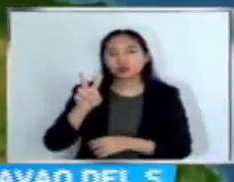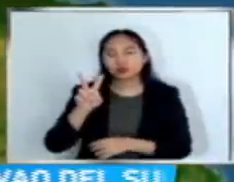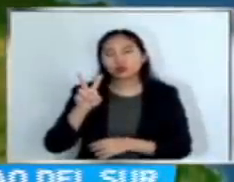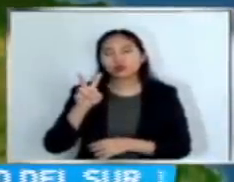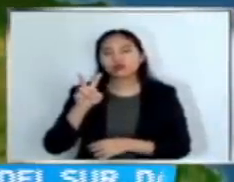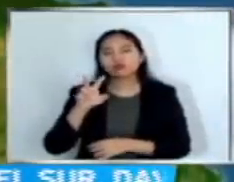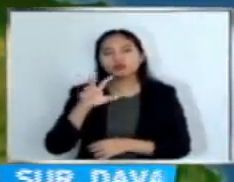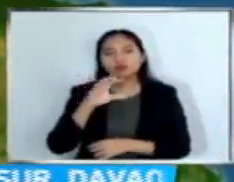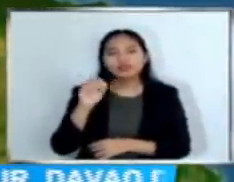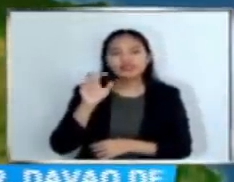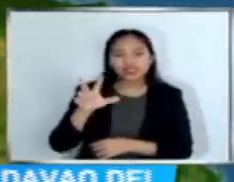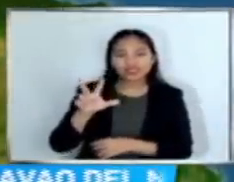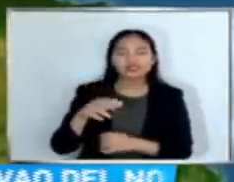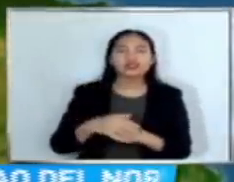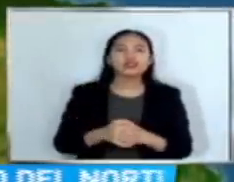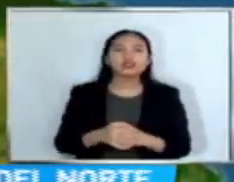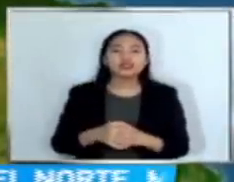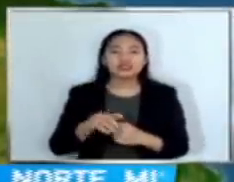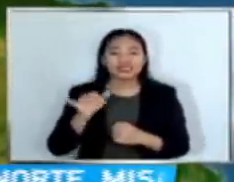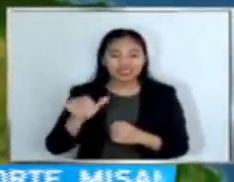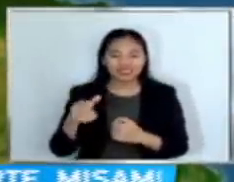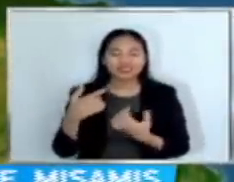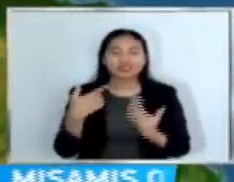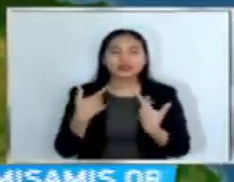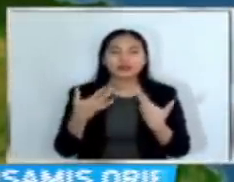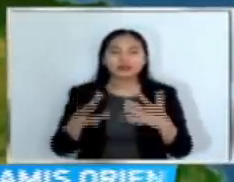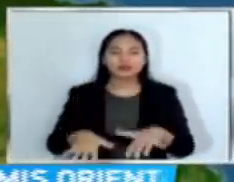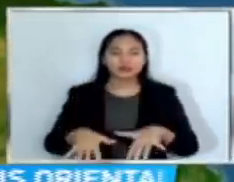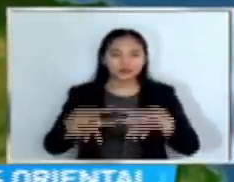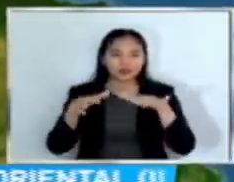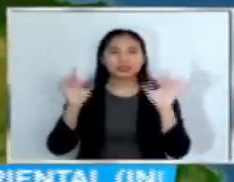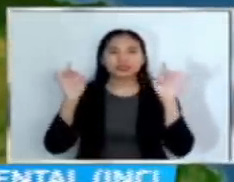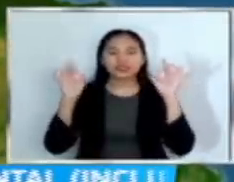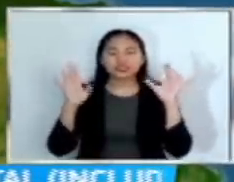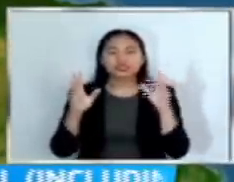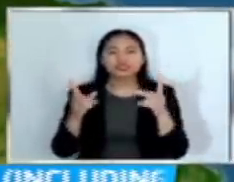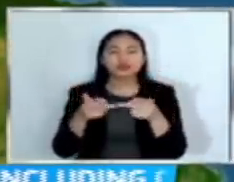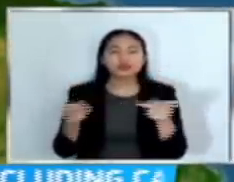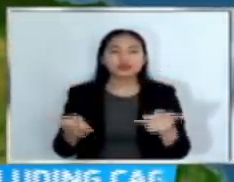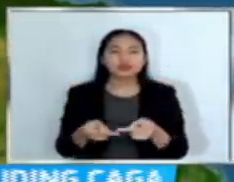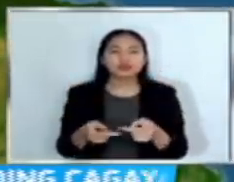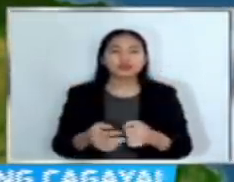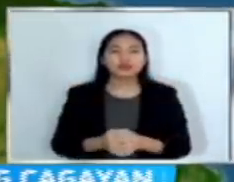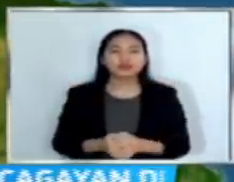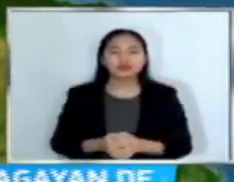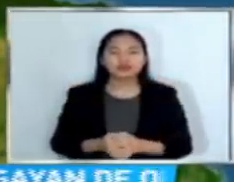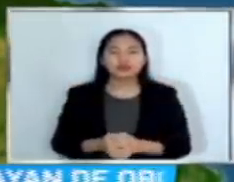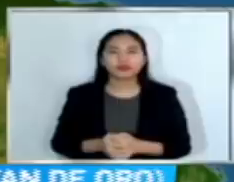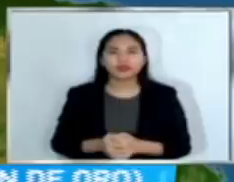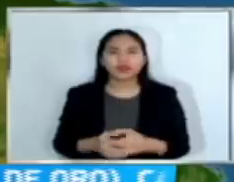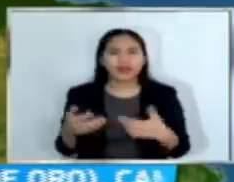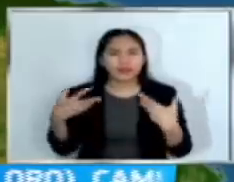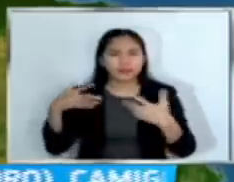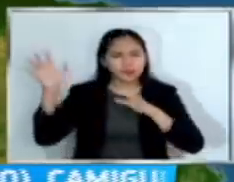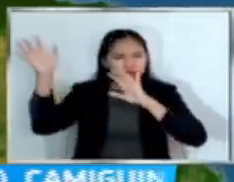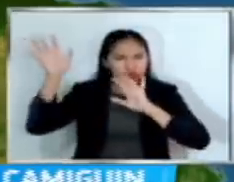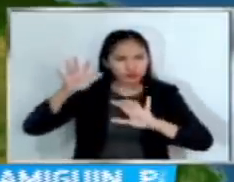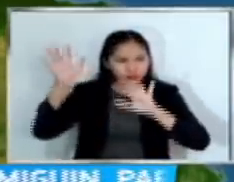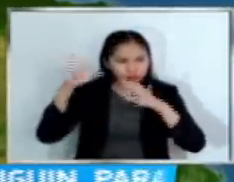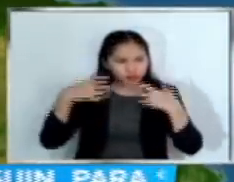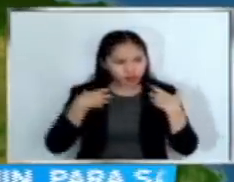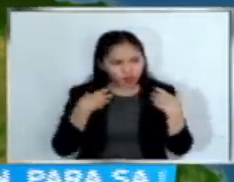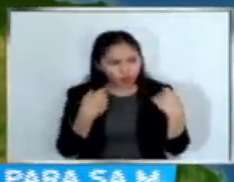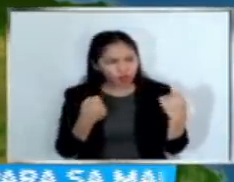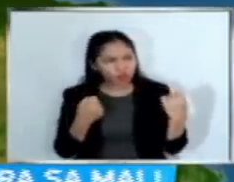landslide prone areas sa kanilang lugar. At yung hahatakin itong ulan, malakas din ho ba para dun sa mga hindi naman direktang tatamaan ng bagyo?